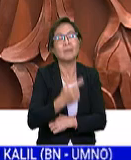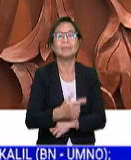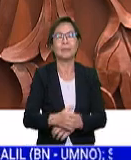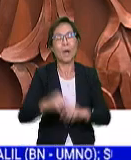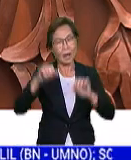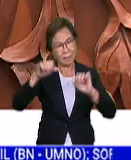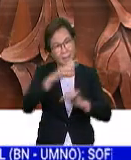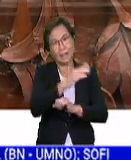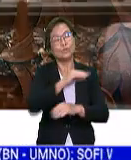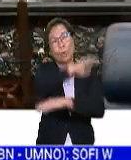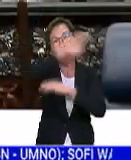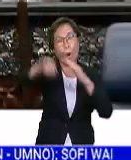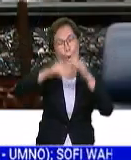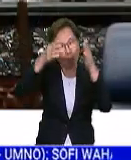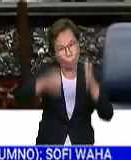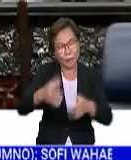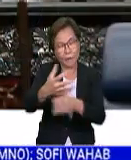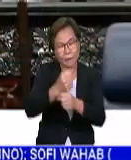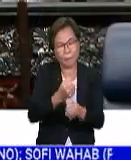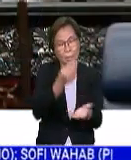mendapat bantuan tunai.